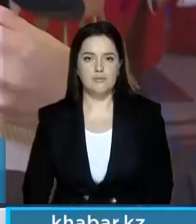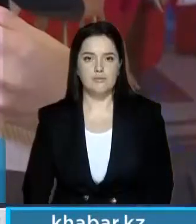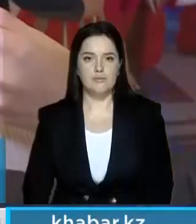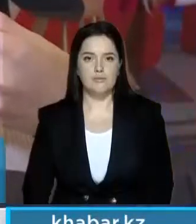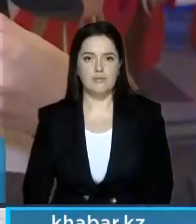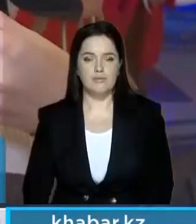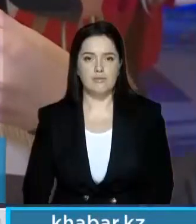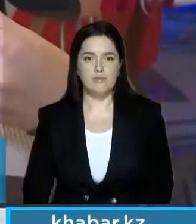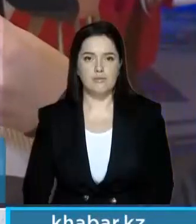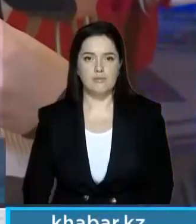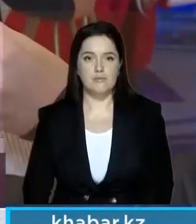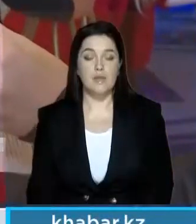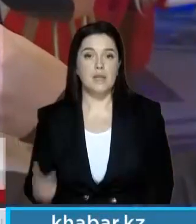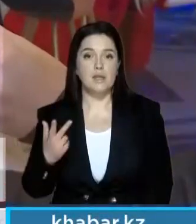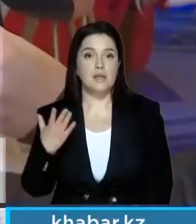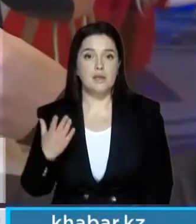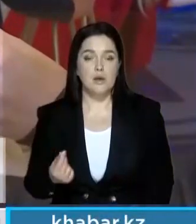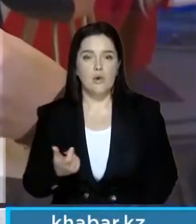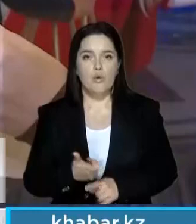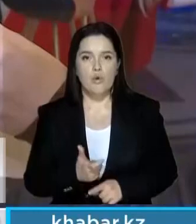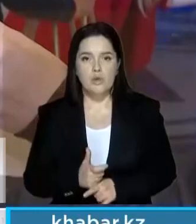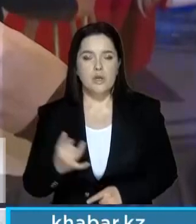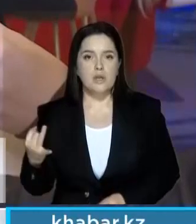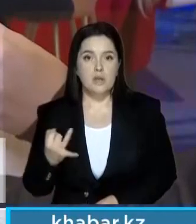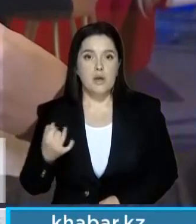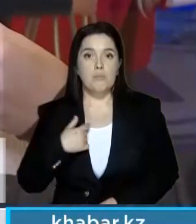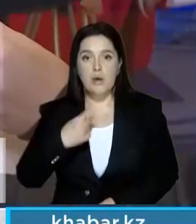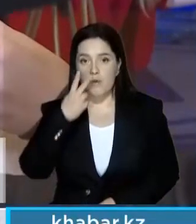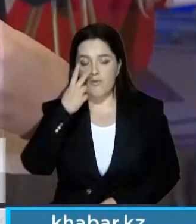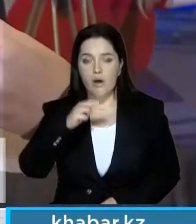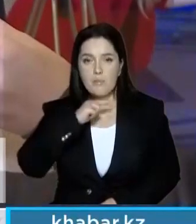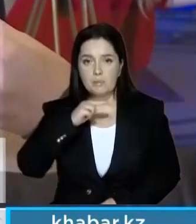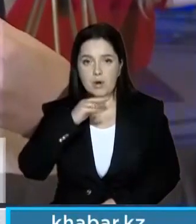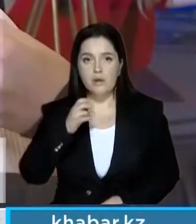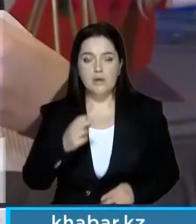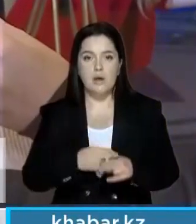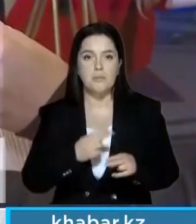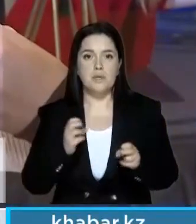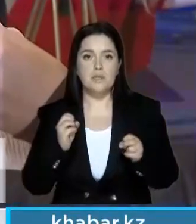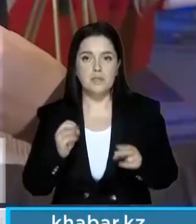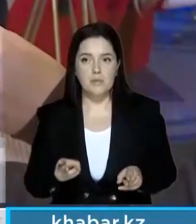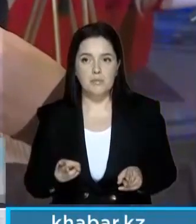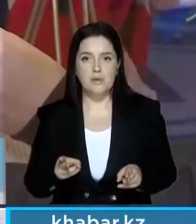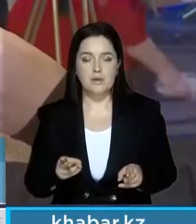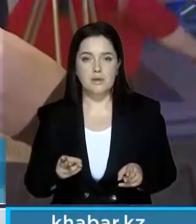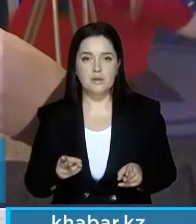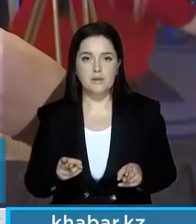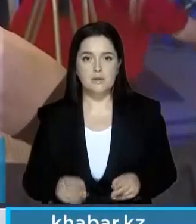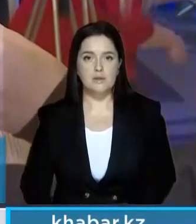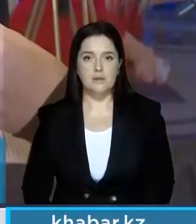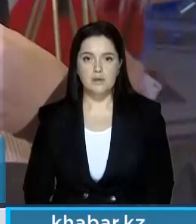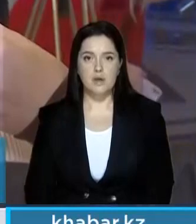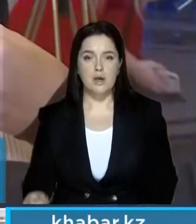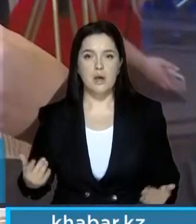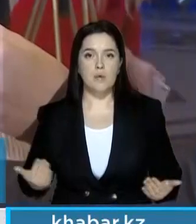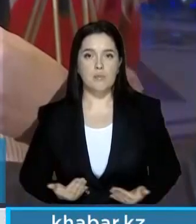Дня были очень насыщенными. Конечно, мы обратили внимание на безопасность, полностью транспорта,